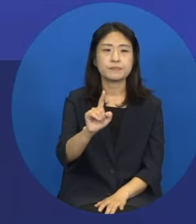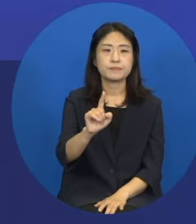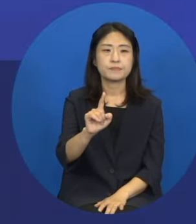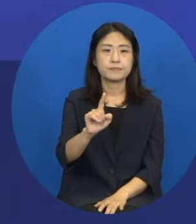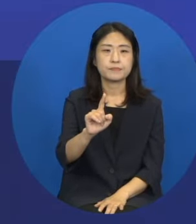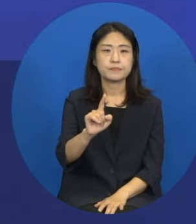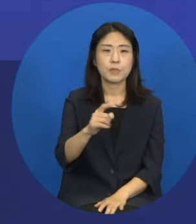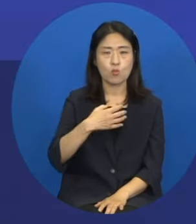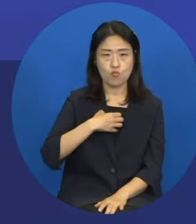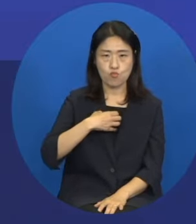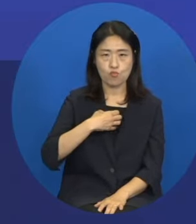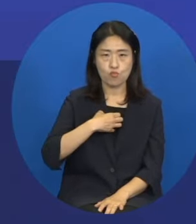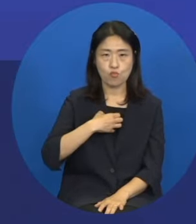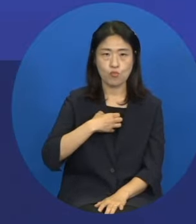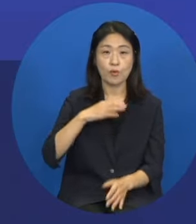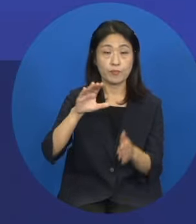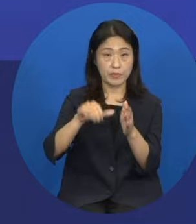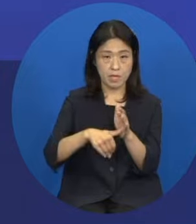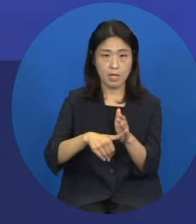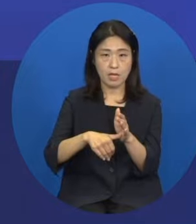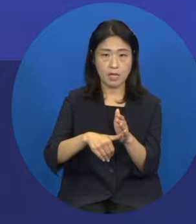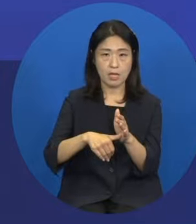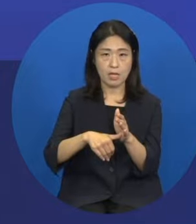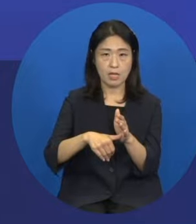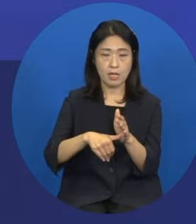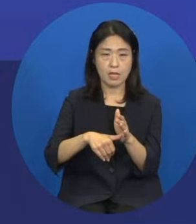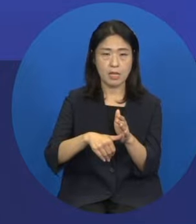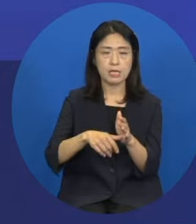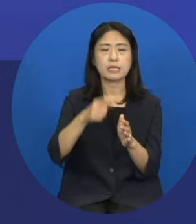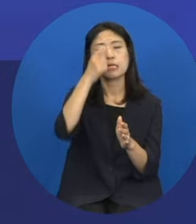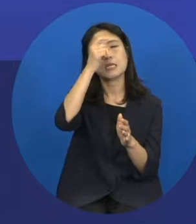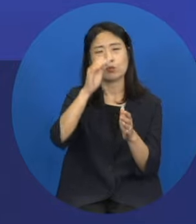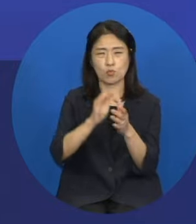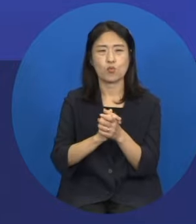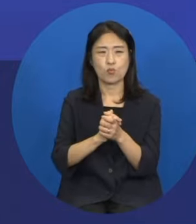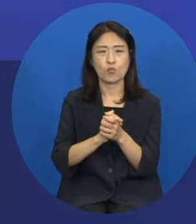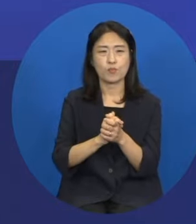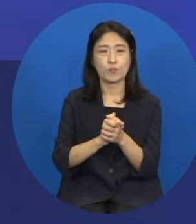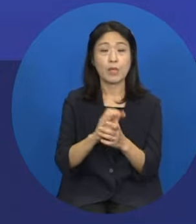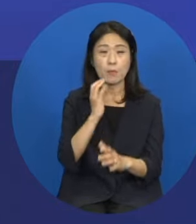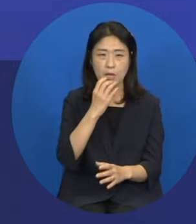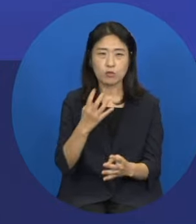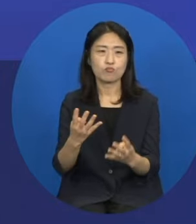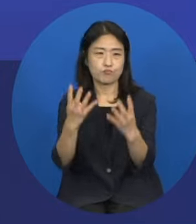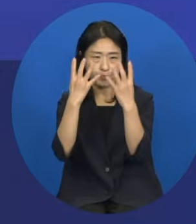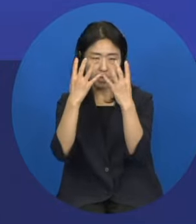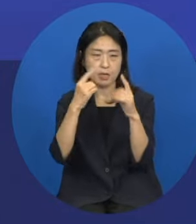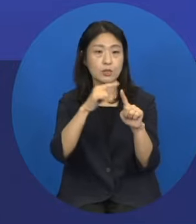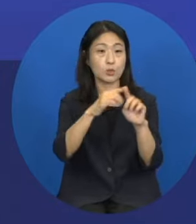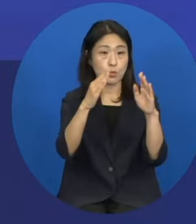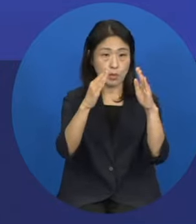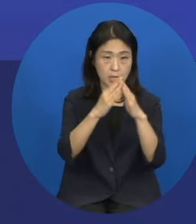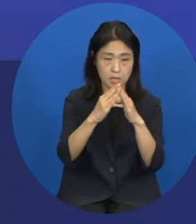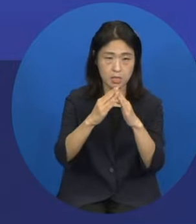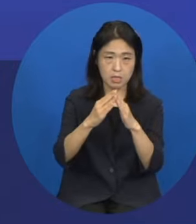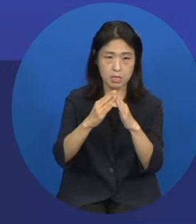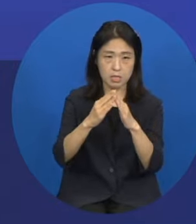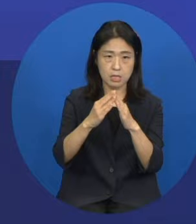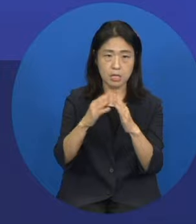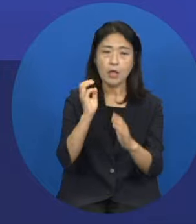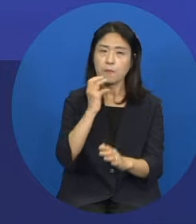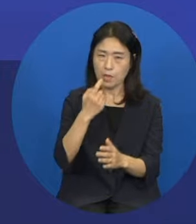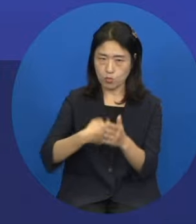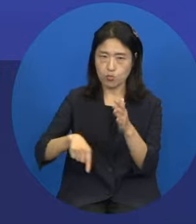위기 앞에서 그들은 뭘 했냐? 기도했다는 것입니다. 자, 5절이죠. 이에 베드로는 옥에 갇혔고 교회는 베드로를